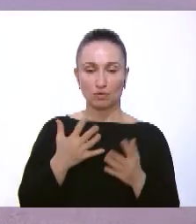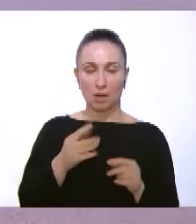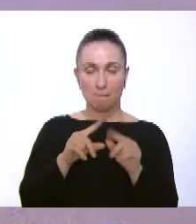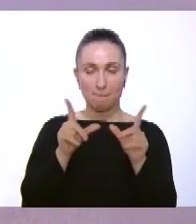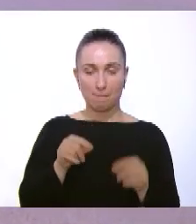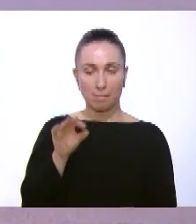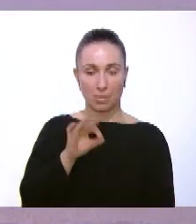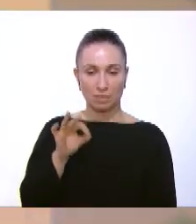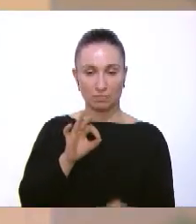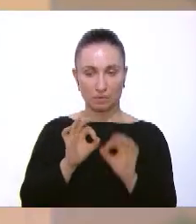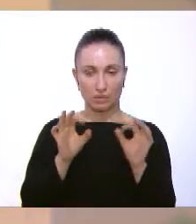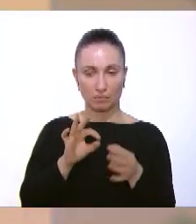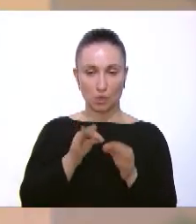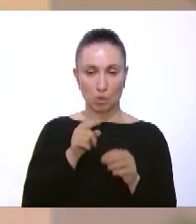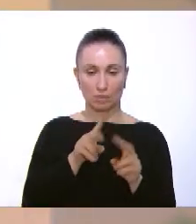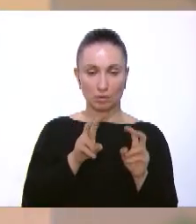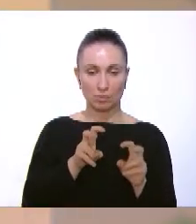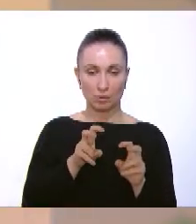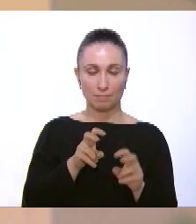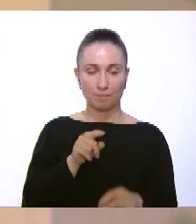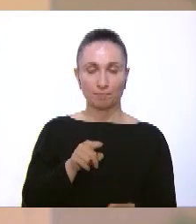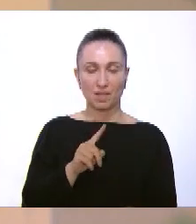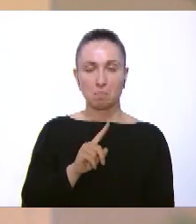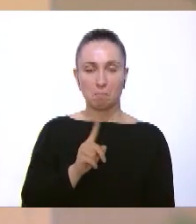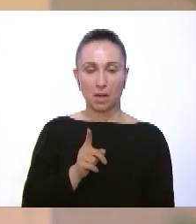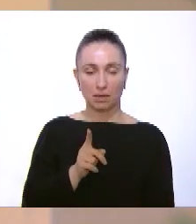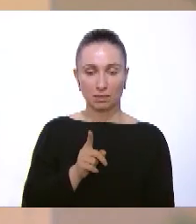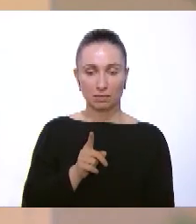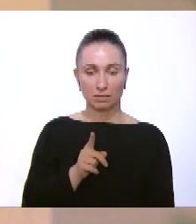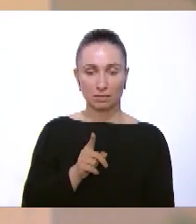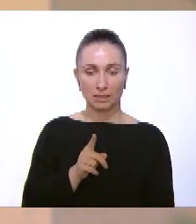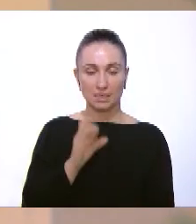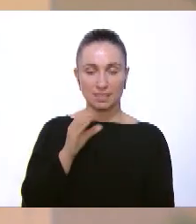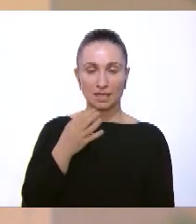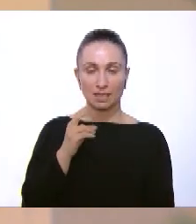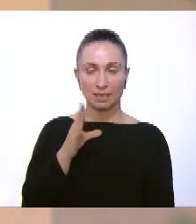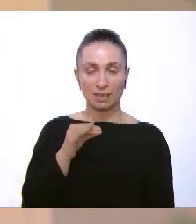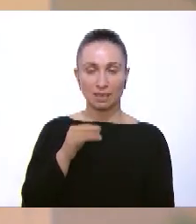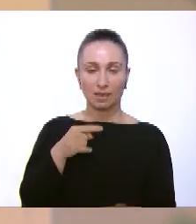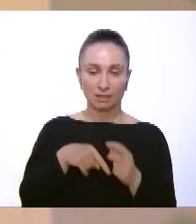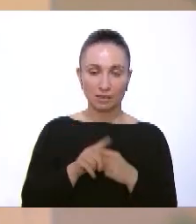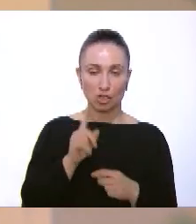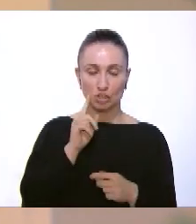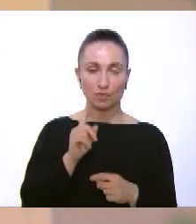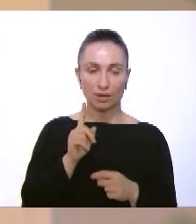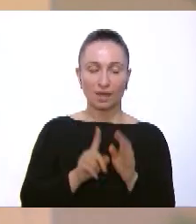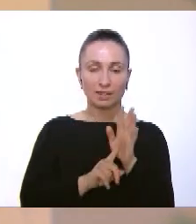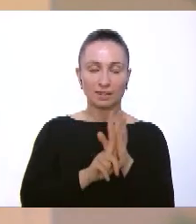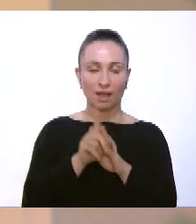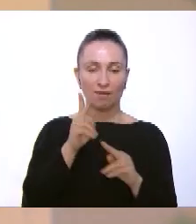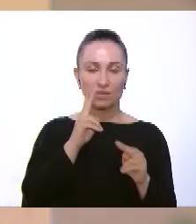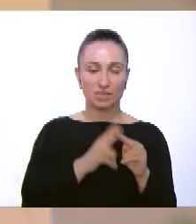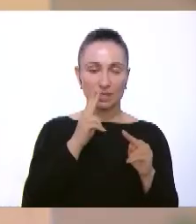ფილტვის დაავადებებზე ვსაუბრობთ კონკრეტულად ვთქვათ ტუბერკულოზზე, მაგრამ სკრინინგი ნიშნავს თავიდან